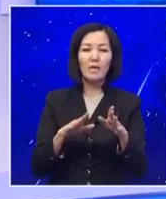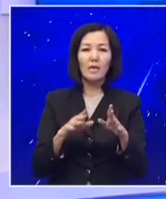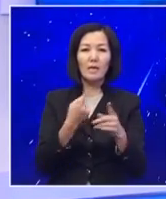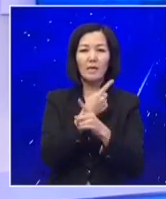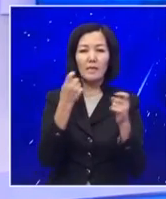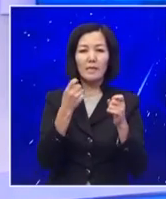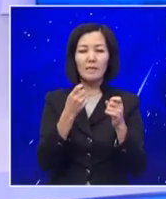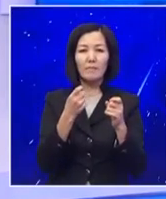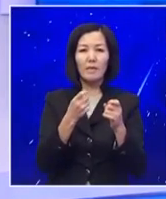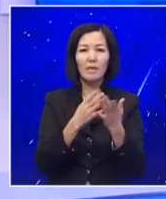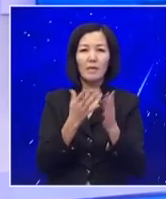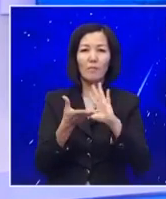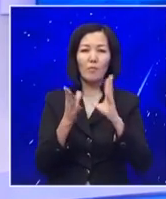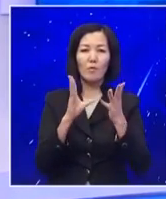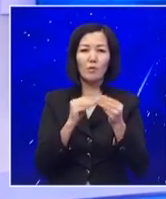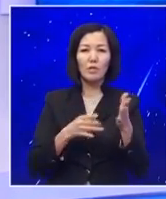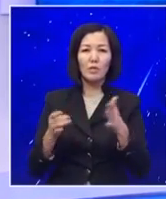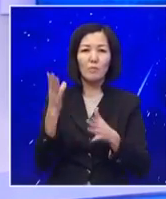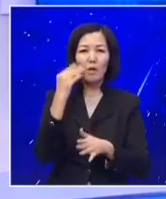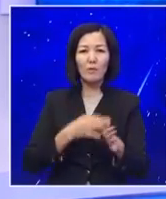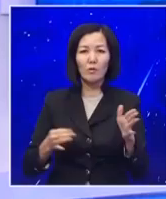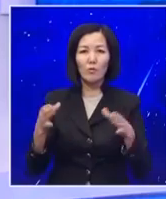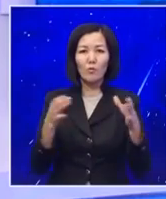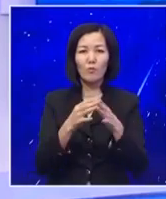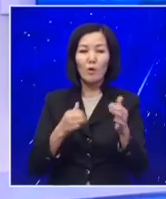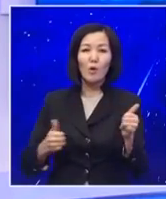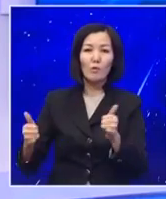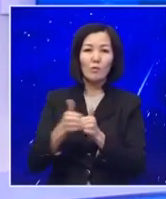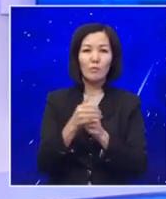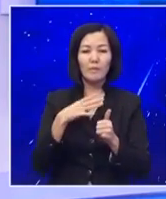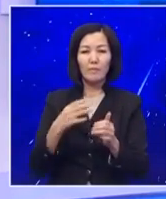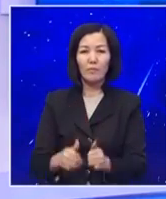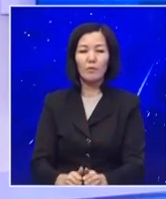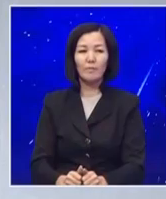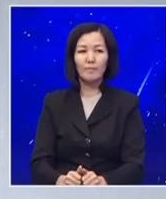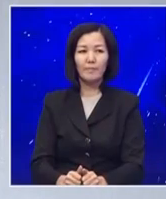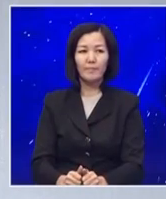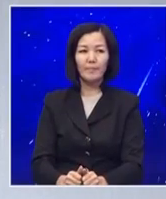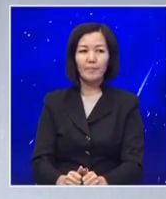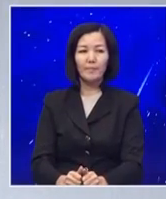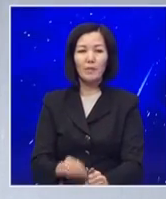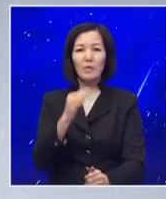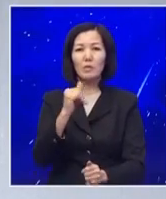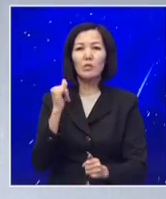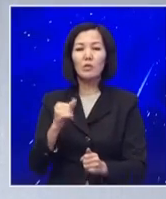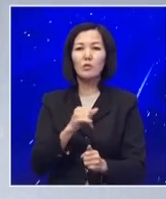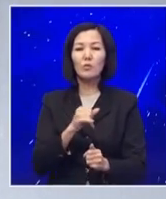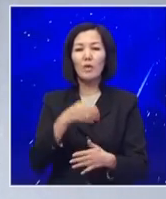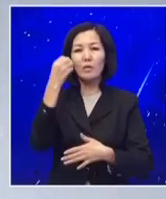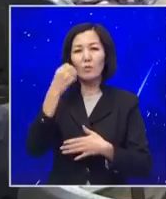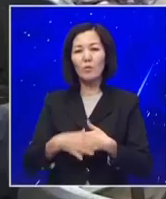коммуникация қызметі бойынша республикада Алматы облыстық құрылым көш бастап тұр. Жетісу медиа